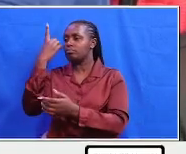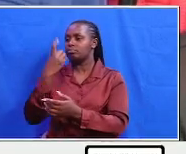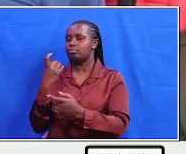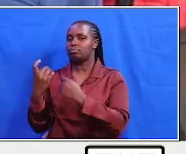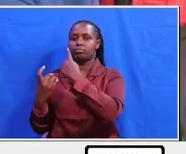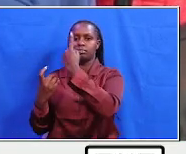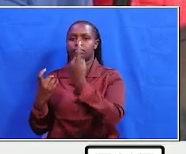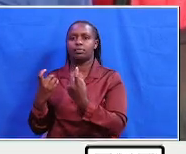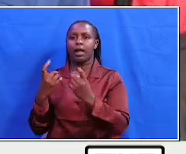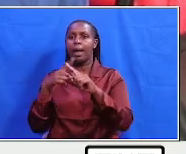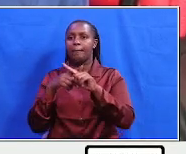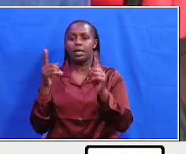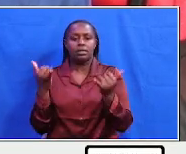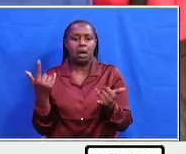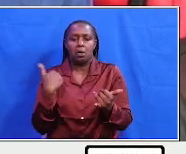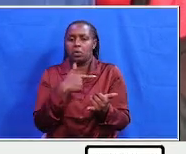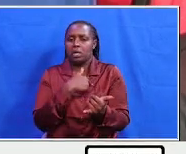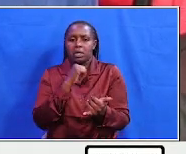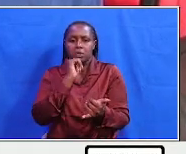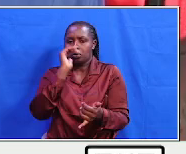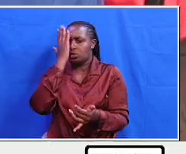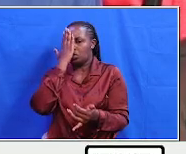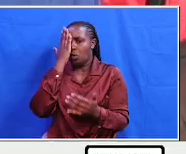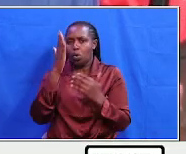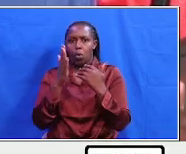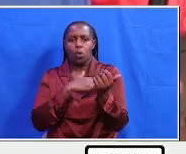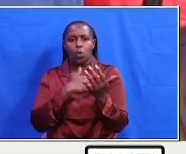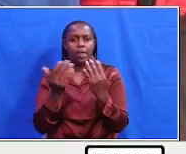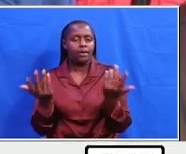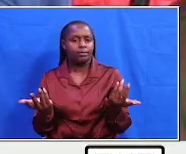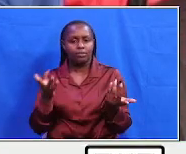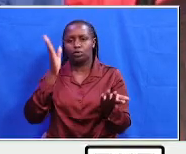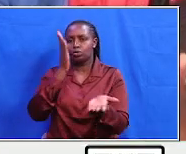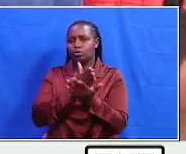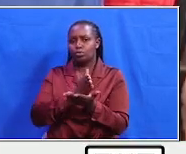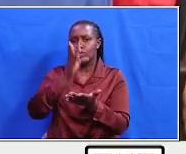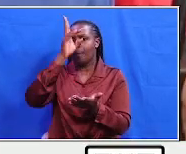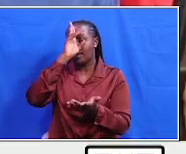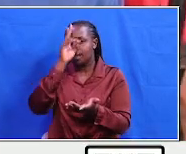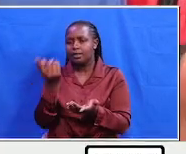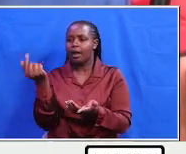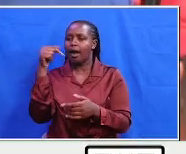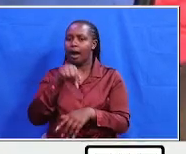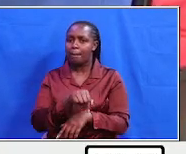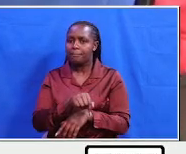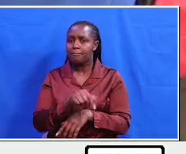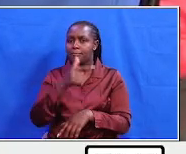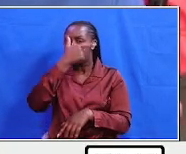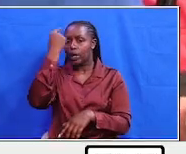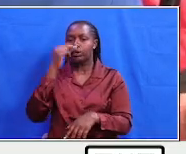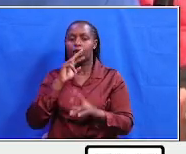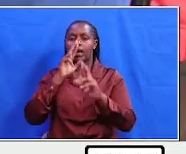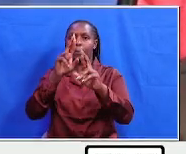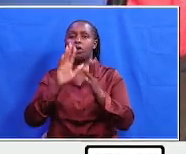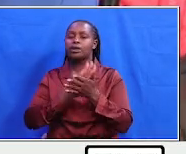wako. Sasa sisi hatujui kama kabisa ni askari walikuja, kwa sababu hatujapata ripoti yote